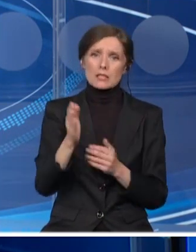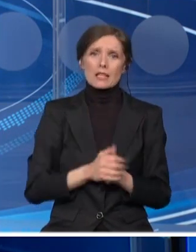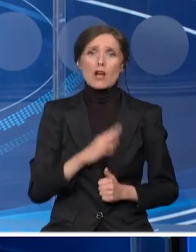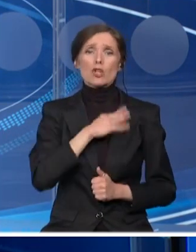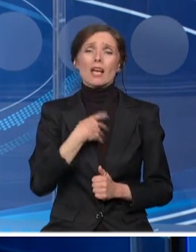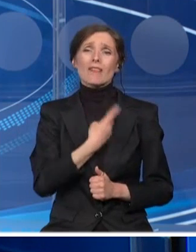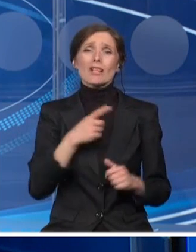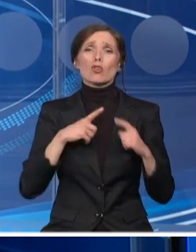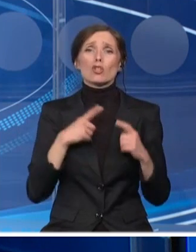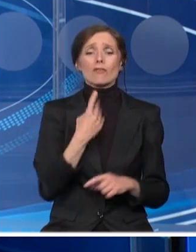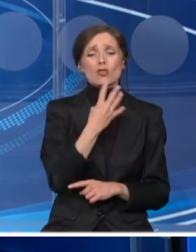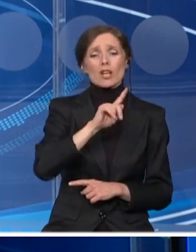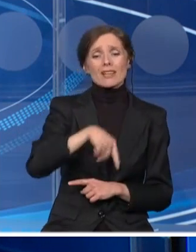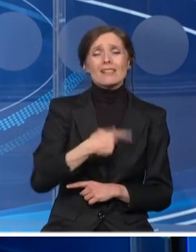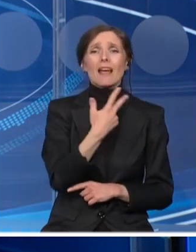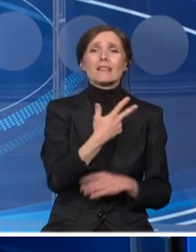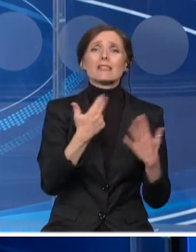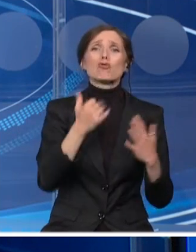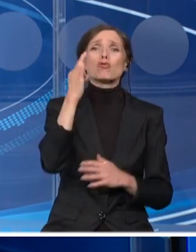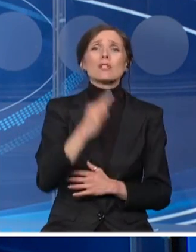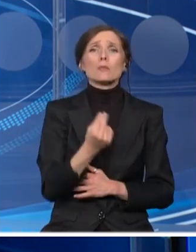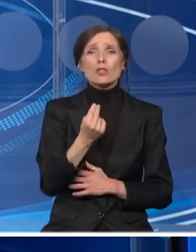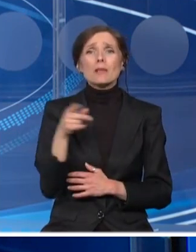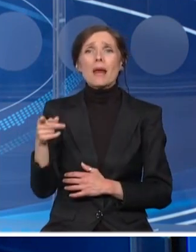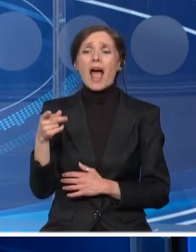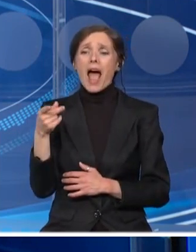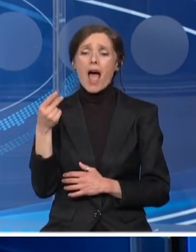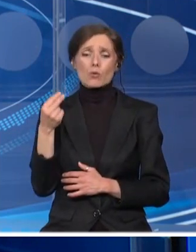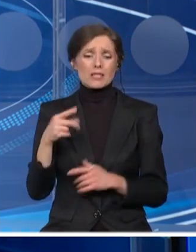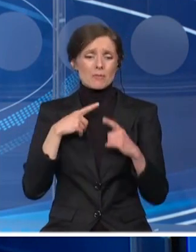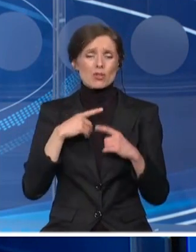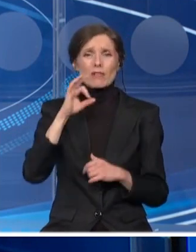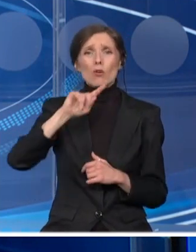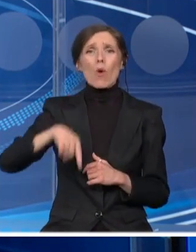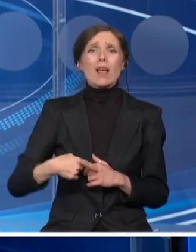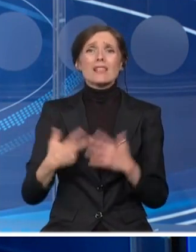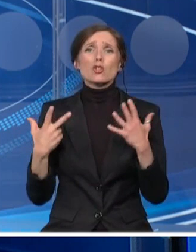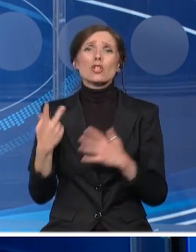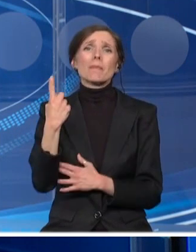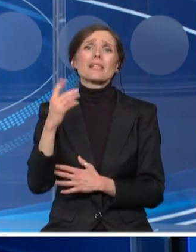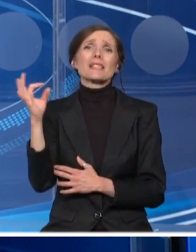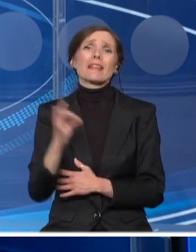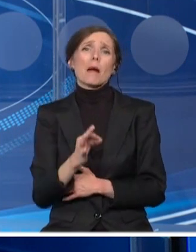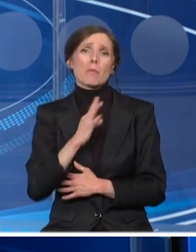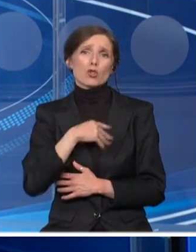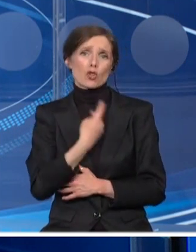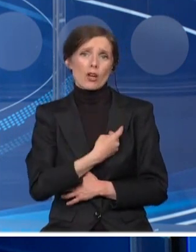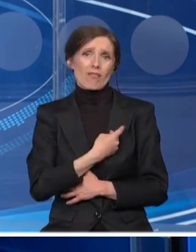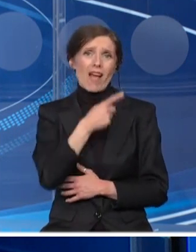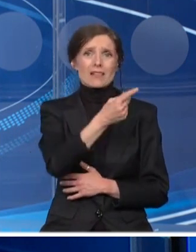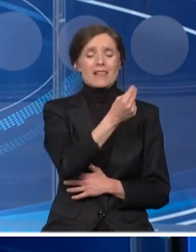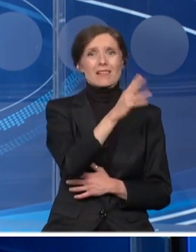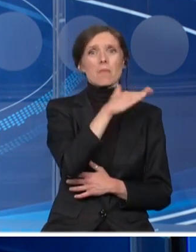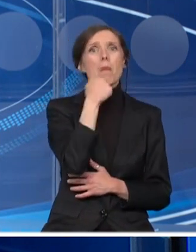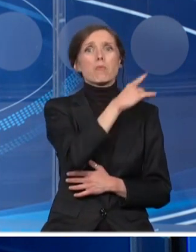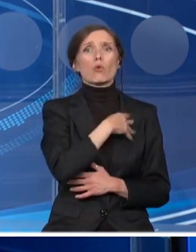živi 4,36% Srba. U Srbiji živi 0,81% Hrvata. Pozivate se da